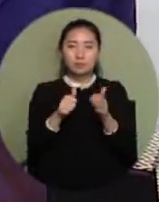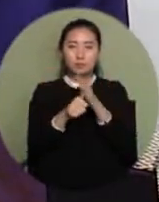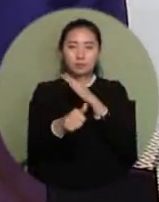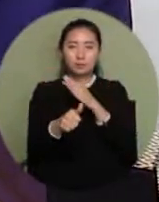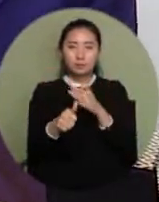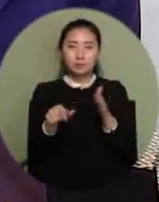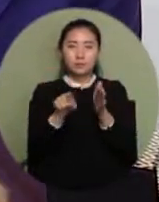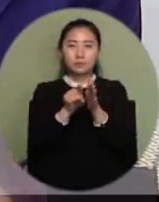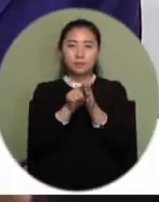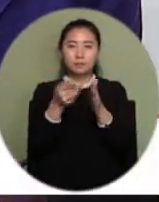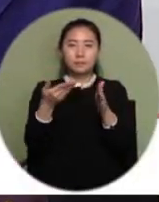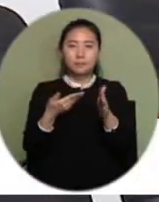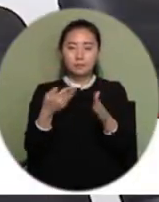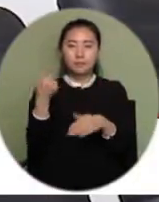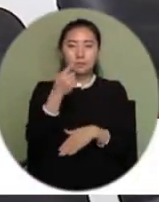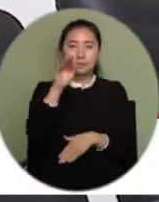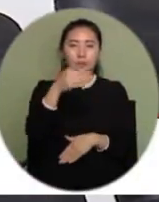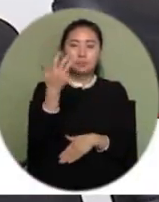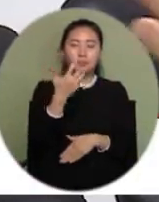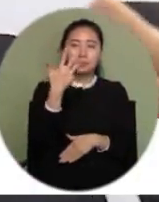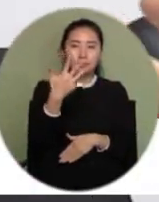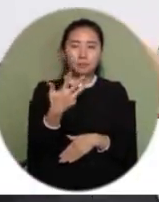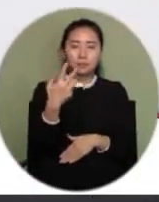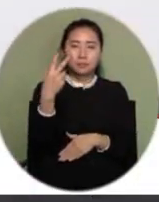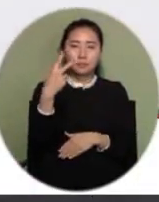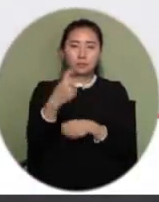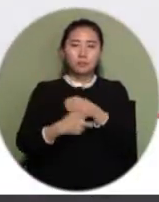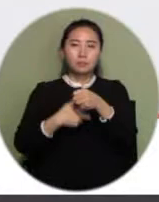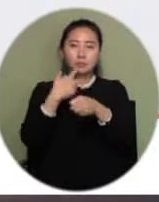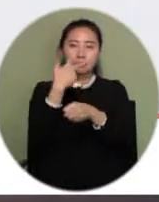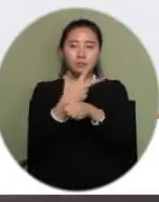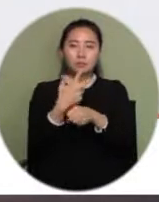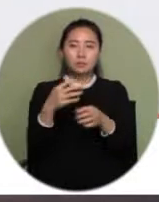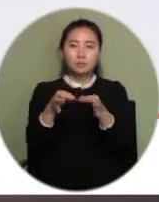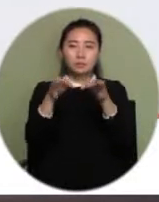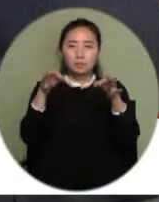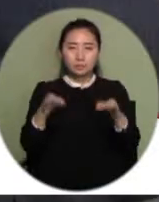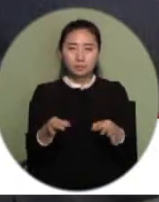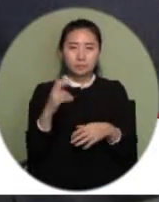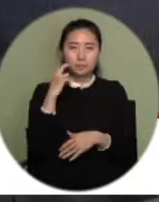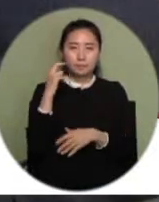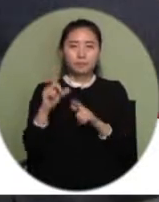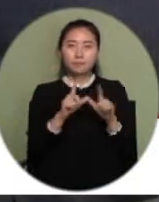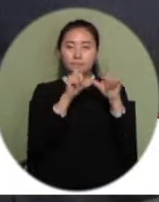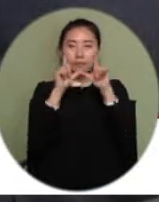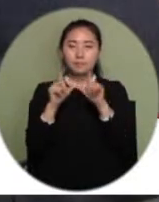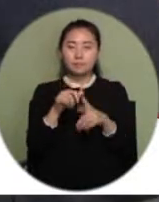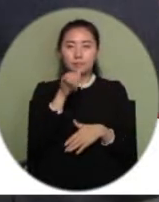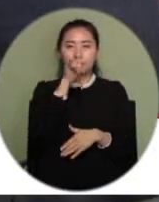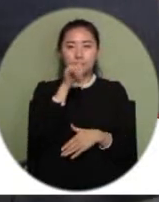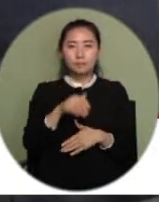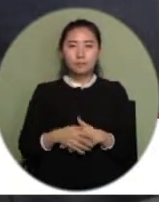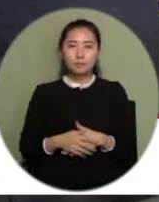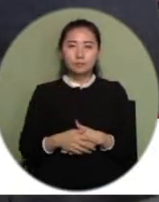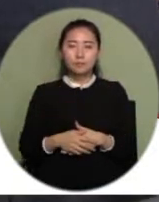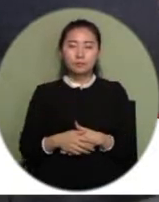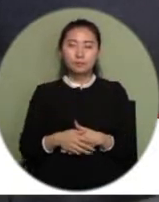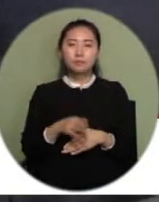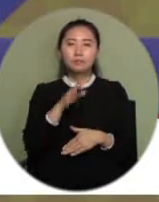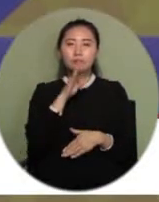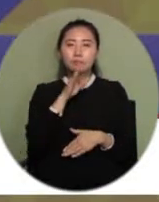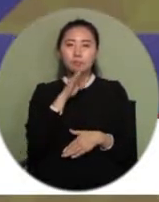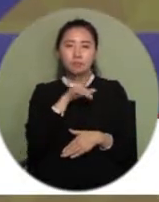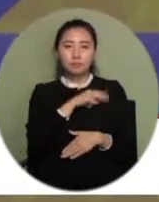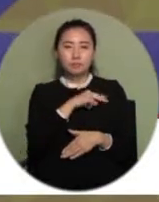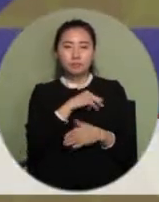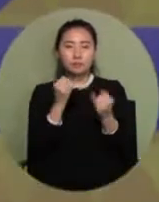있습니다. 1988년 이후 27년간 송파에 살고 있는 송파 토박이라는 점은 강점입니다. 현역